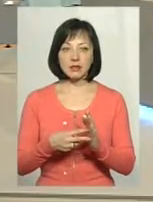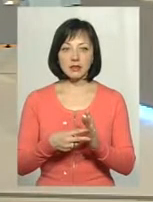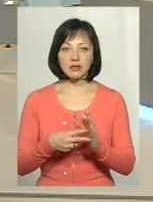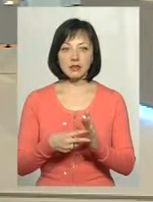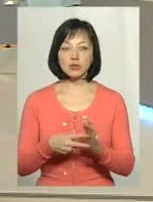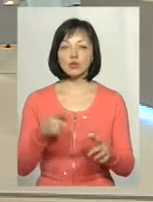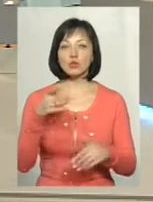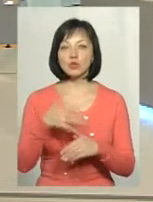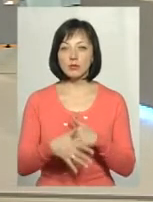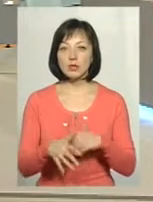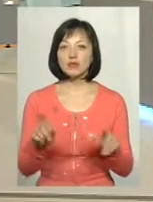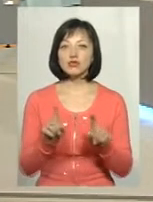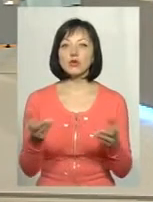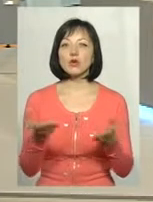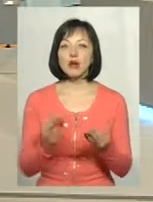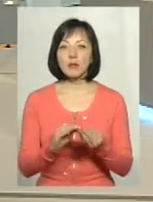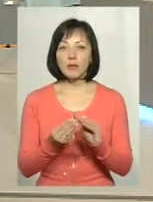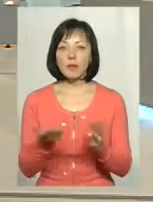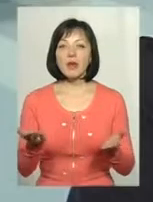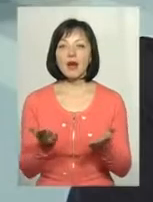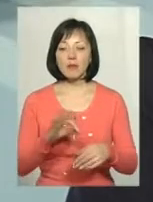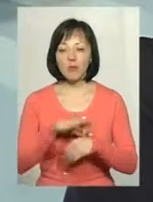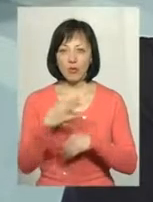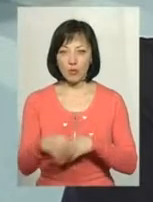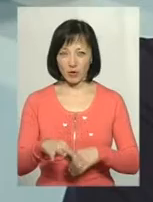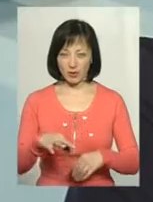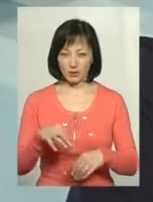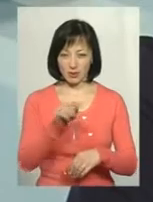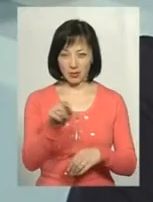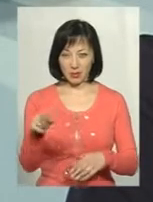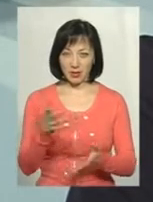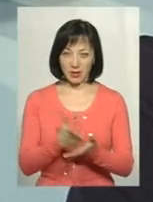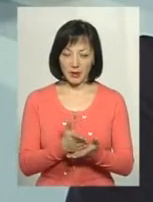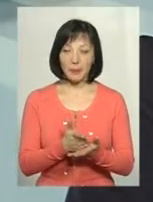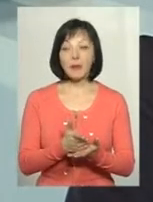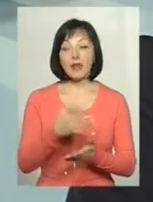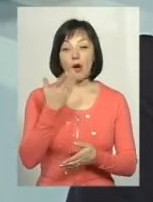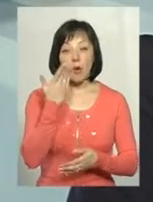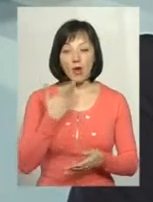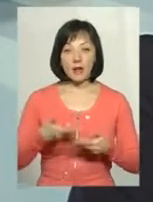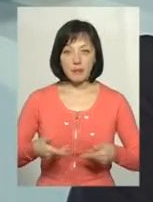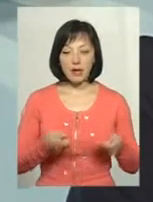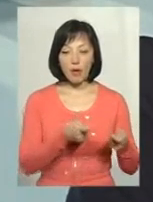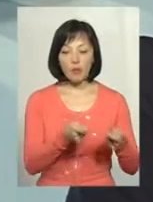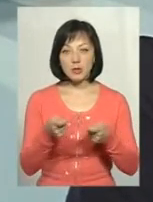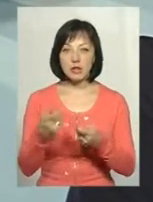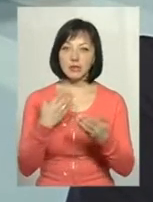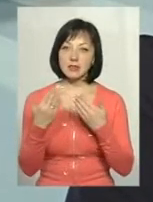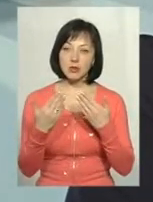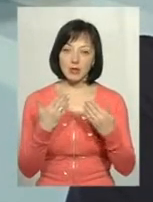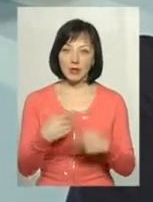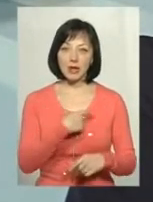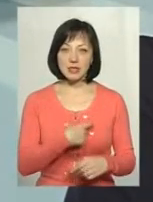що де кому болить, так? Так, де, що саме болить наших людей. І повірте, що коли ми об'їжджали, спілкувалися, ми для